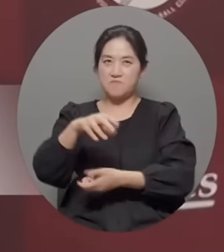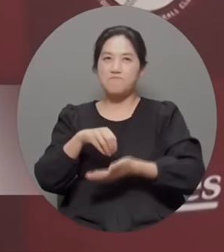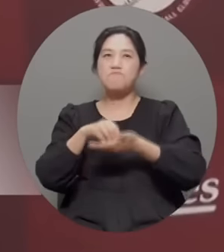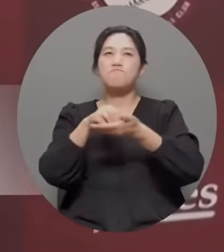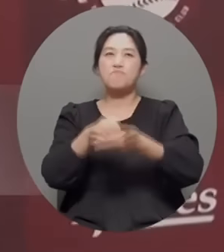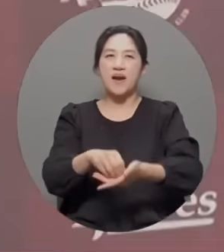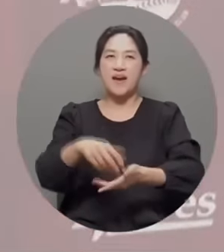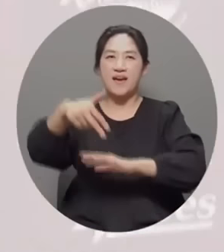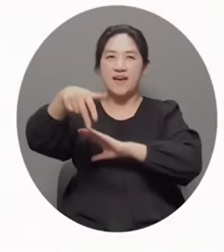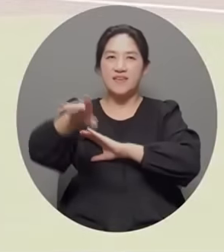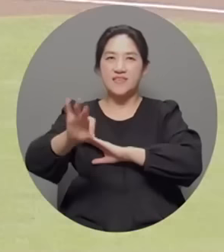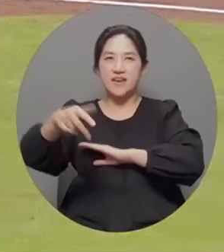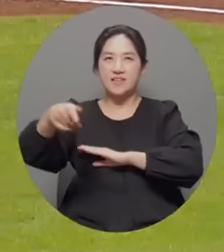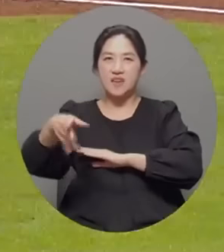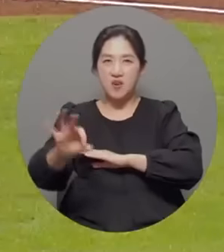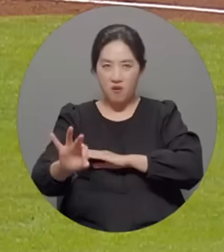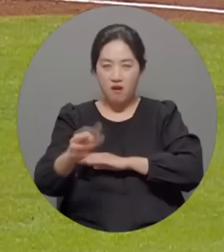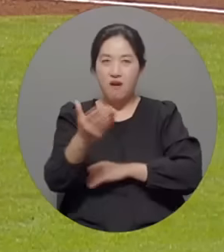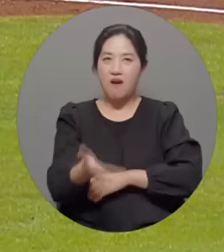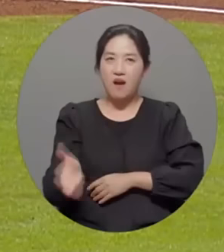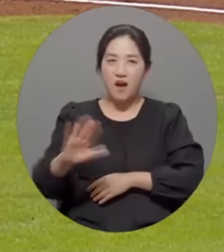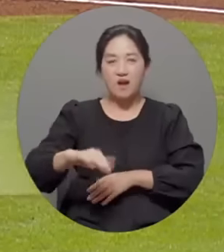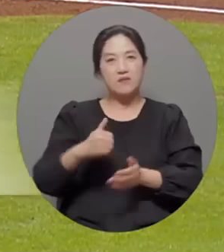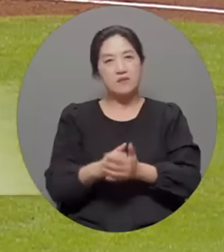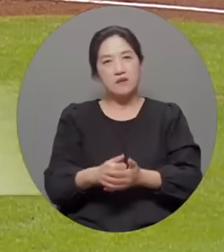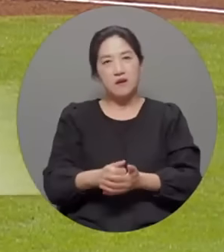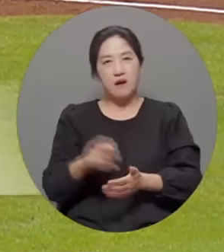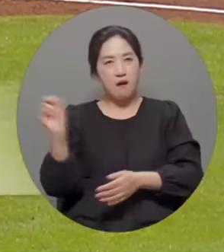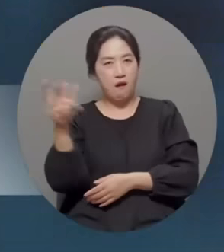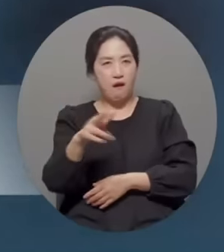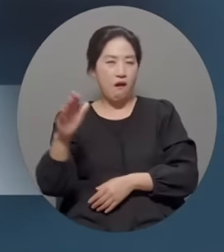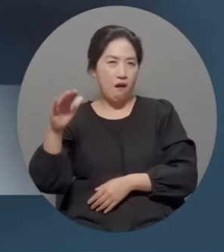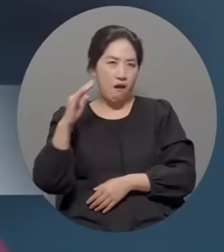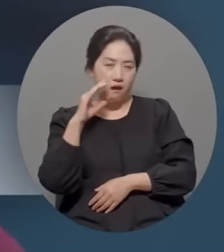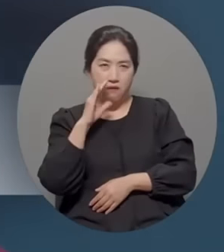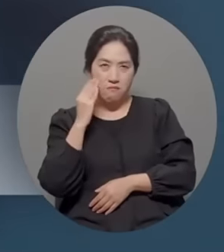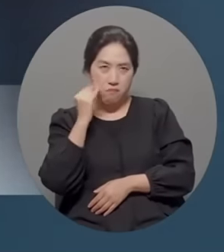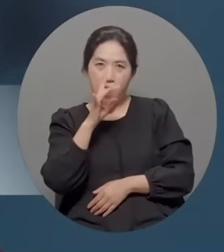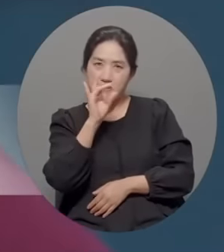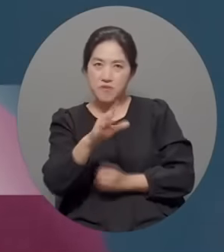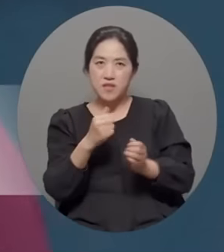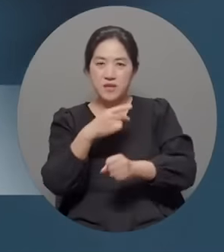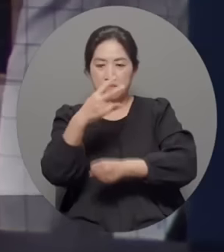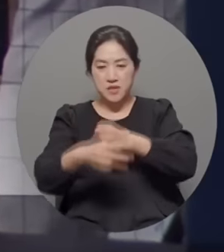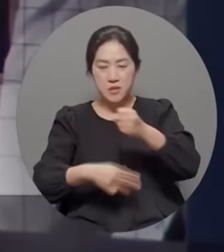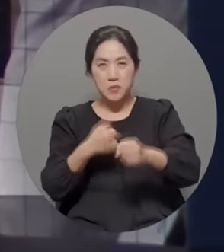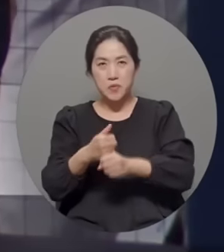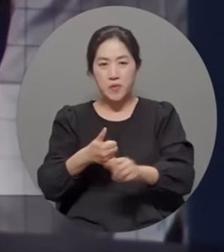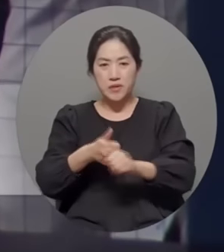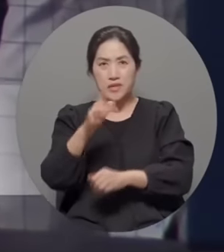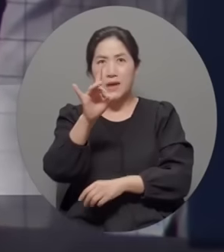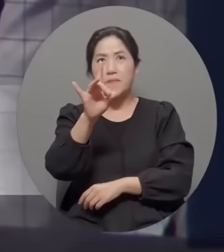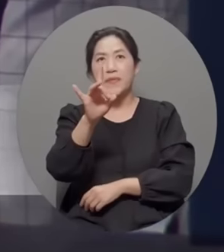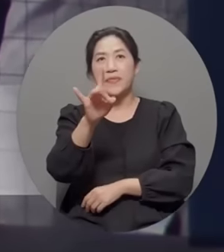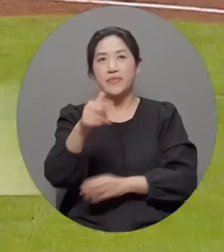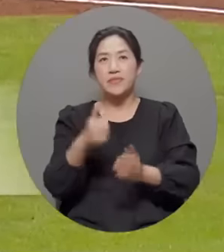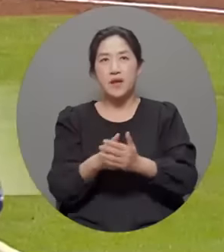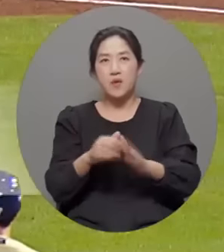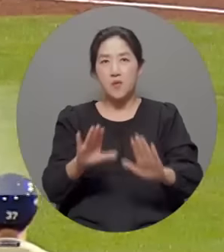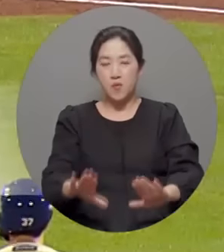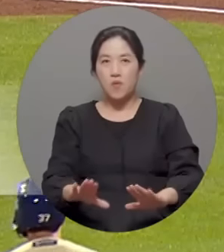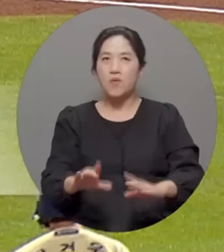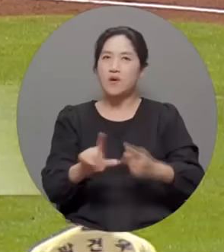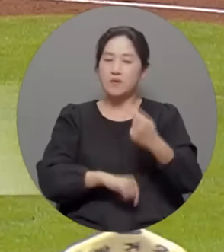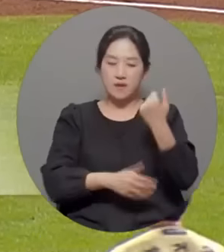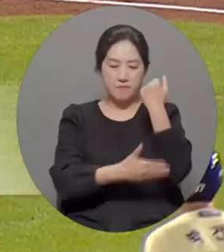입단한 장재영. 하지만 심각한 재구 난조 속에 3년간 단 1승에 그쳤고 올 초